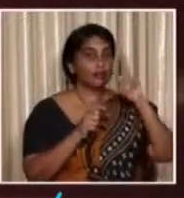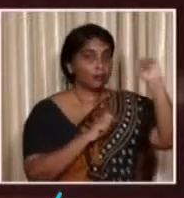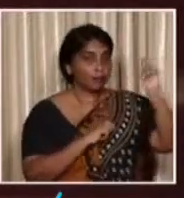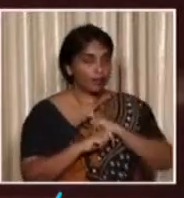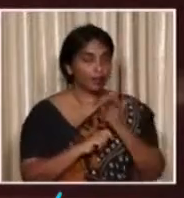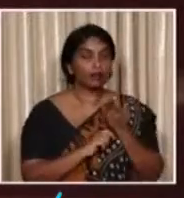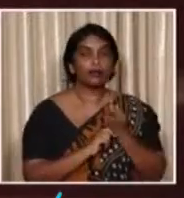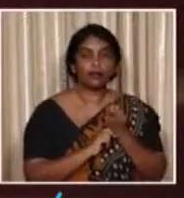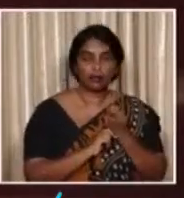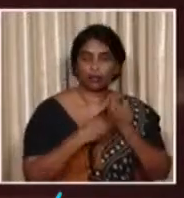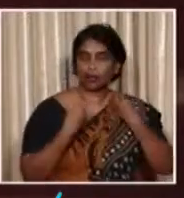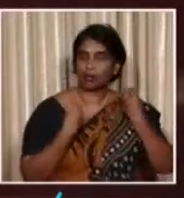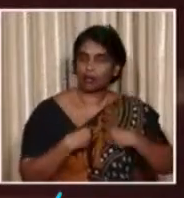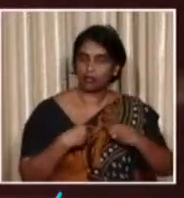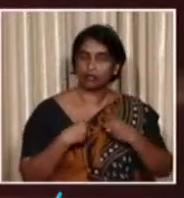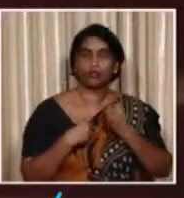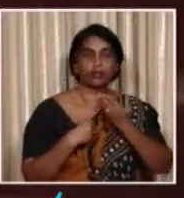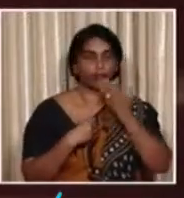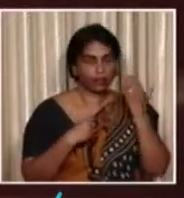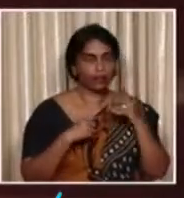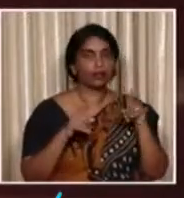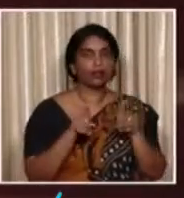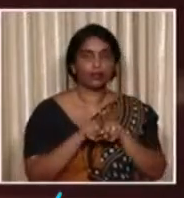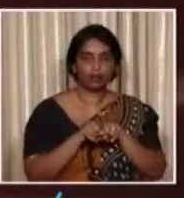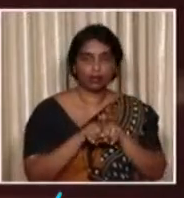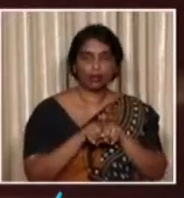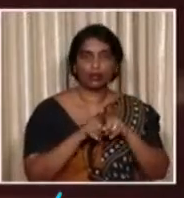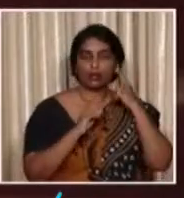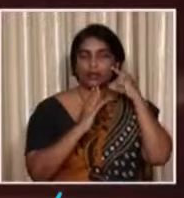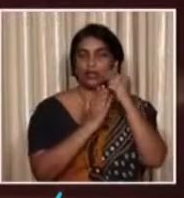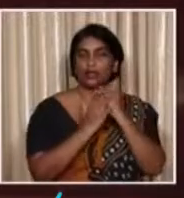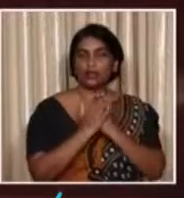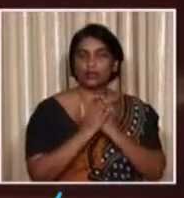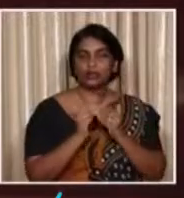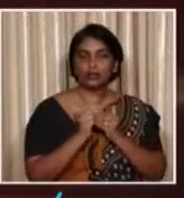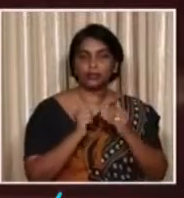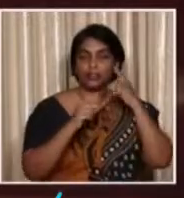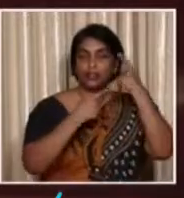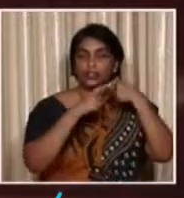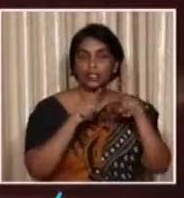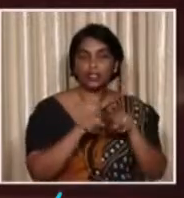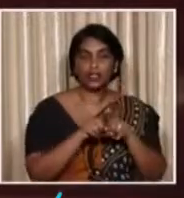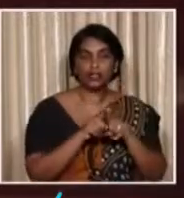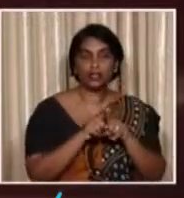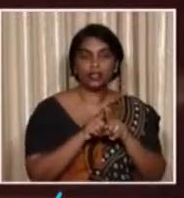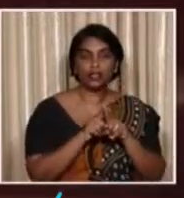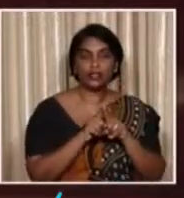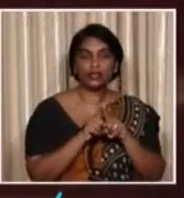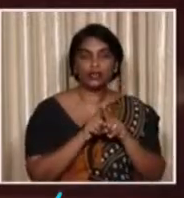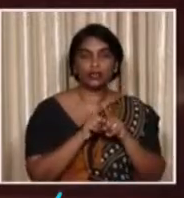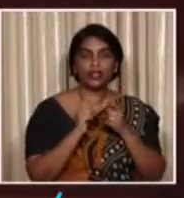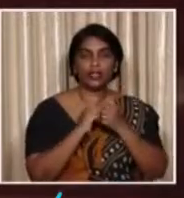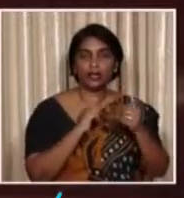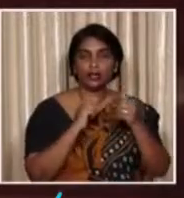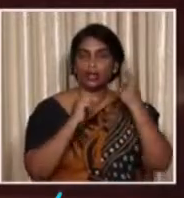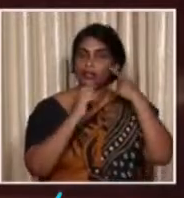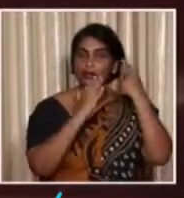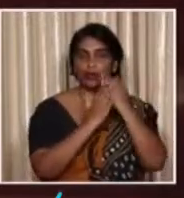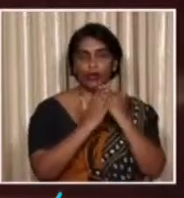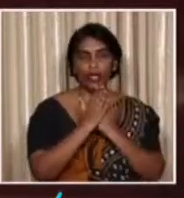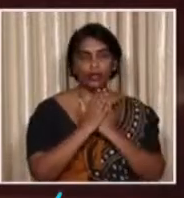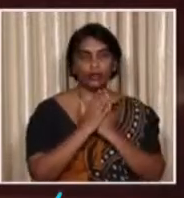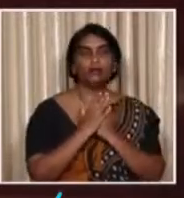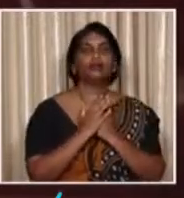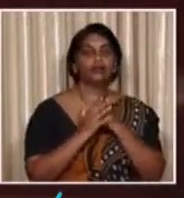mudala, apita ahimi wenna puluwan, anna ehema unoth, me parlamentuwe kathanayaka tumalat, tumat pakshanayakawaruth, e